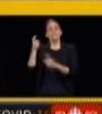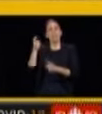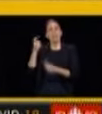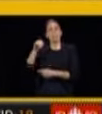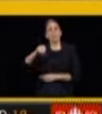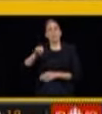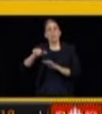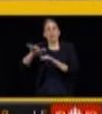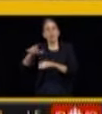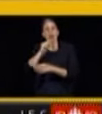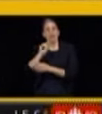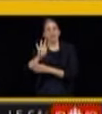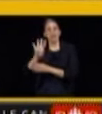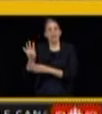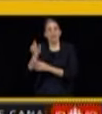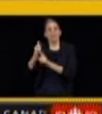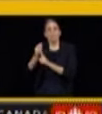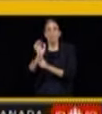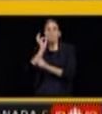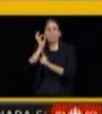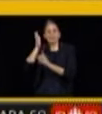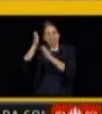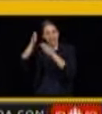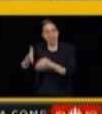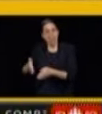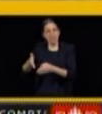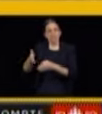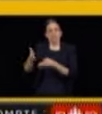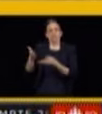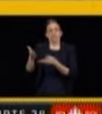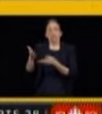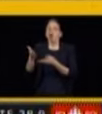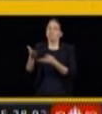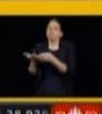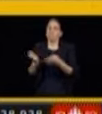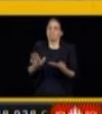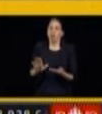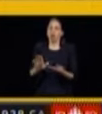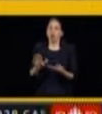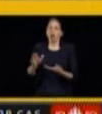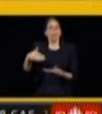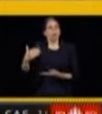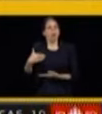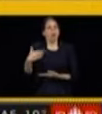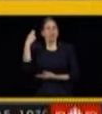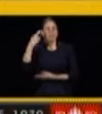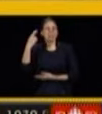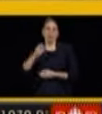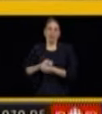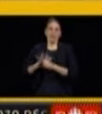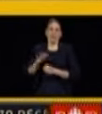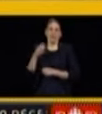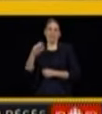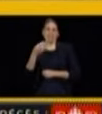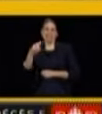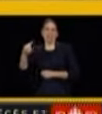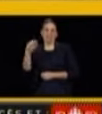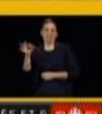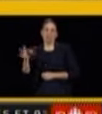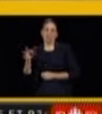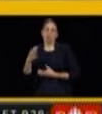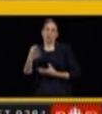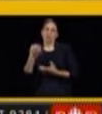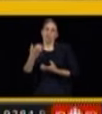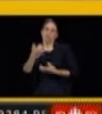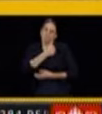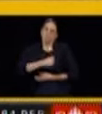était spécialiste de la santé communautaire, qui est décédé de la COVID-19. Est-ce que vous pouvez nous expliquer dans quelles